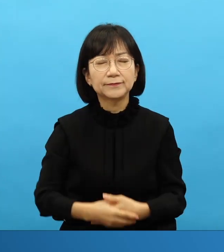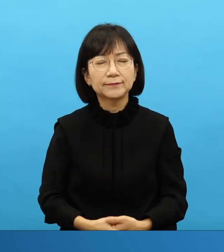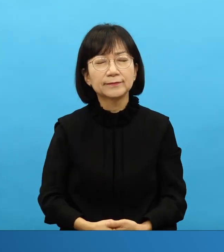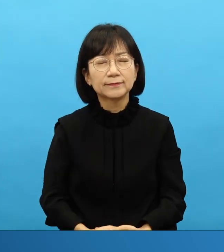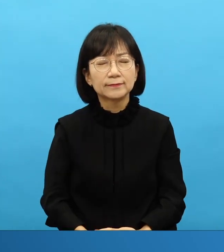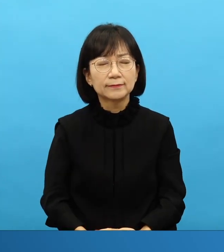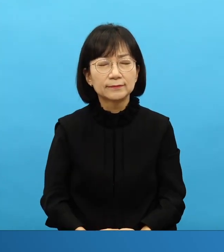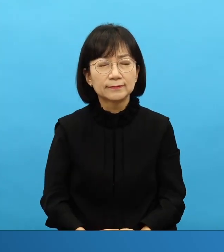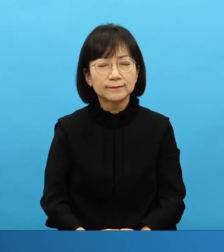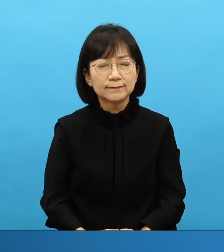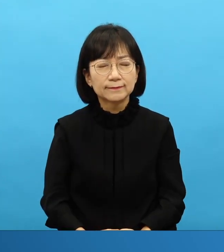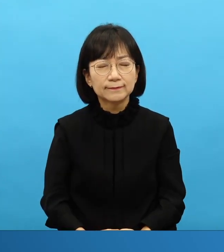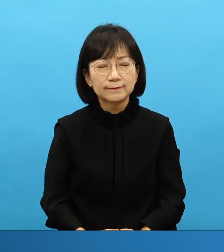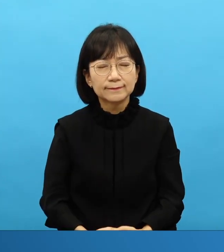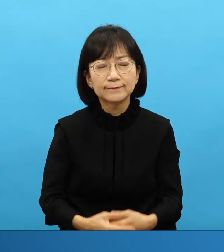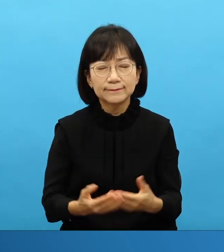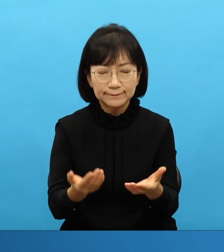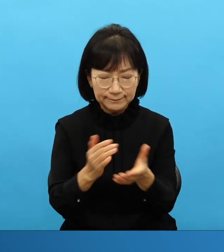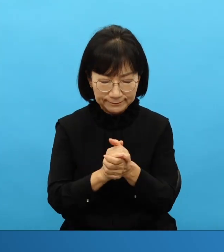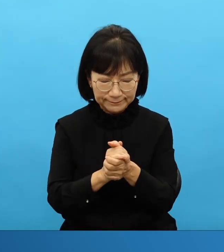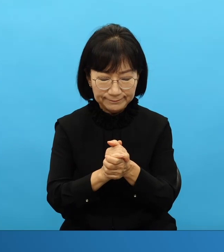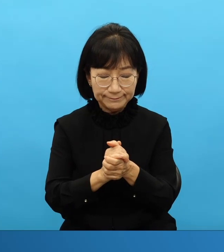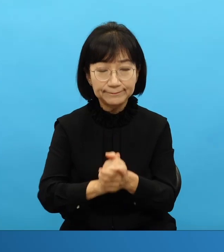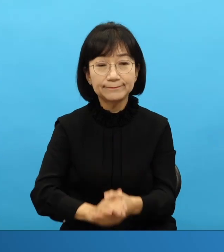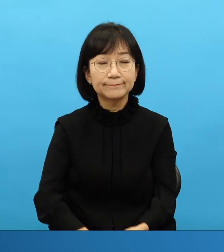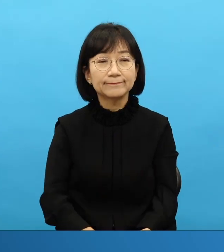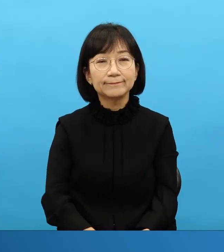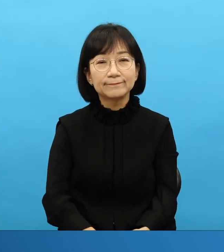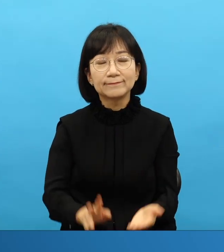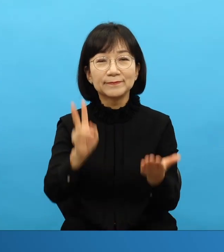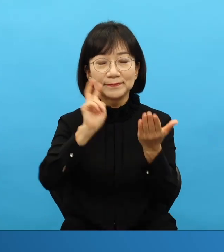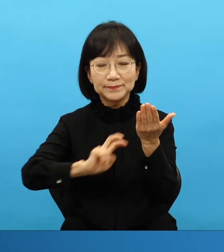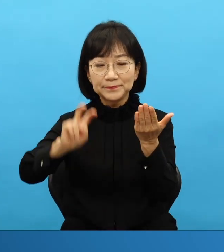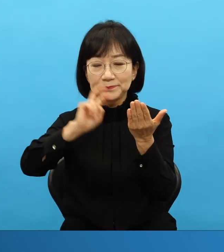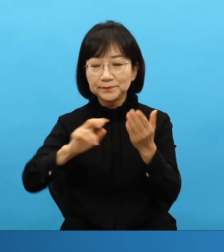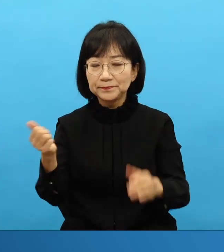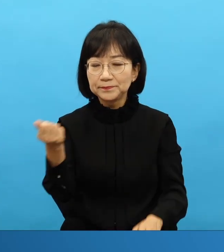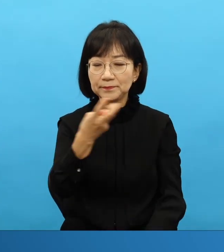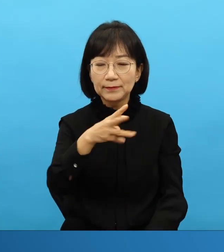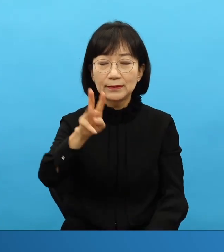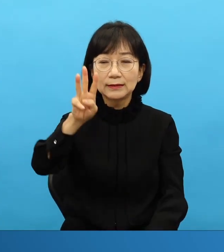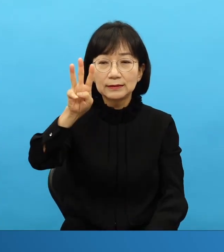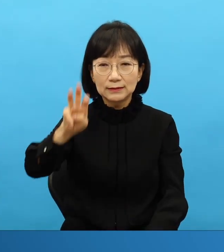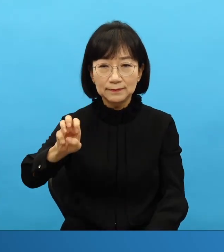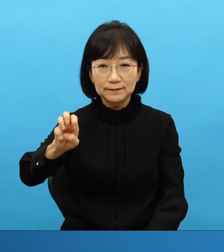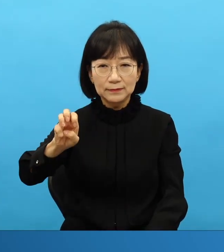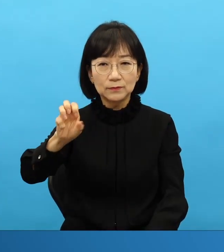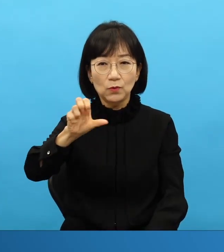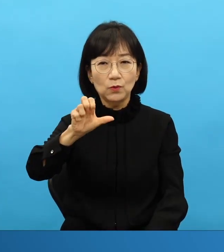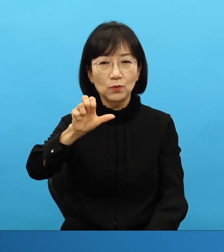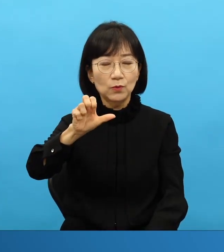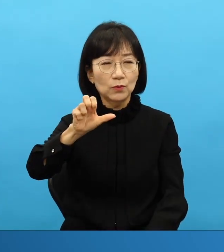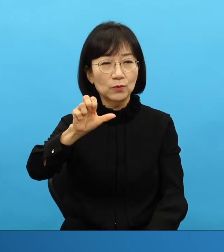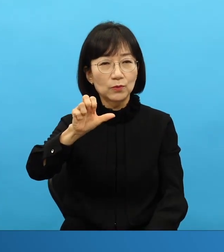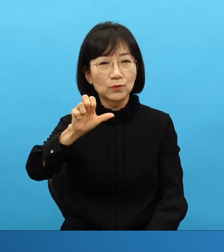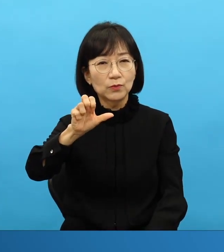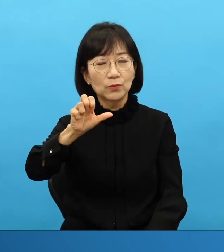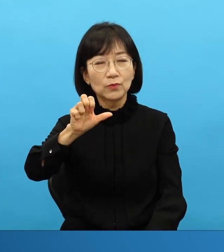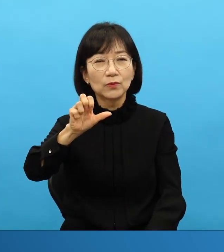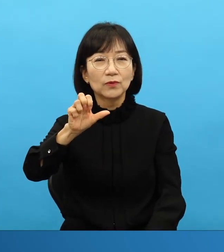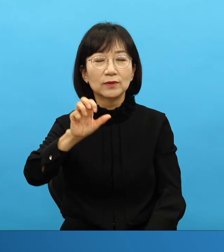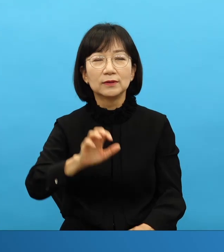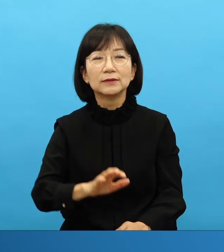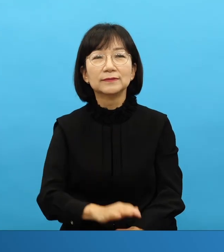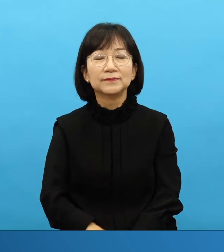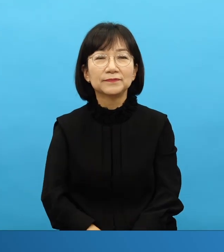称颂耶和华。 아멘. 阿门。 우리 찬송가 35장으로 하나님께 영광 돌리겠습니다. 我们一同献